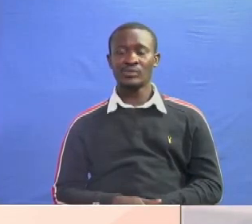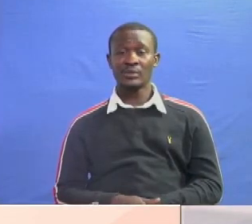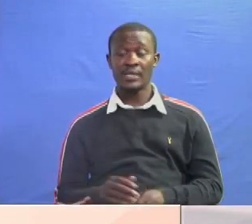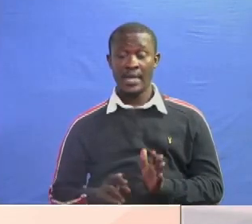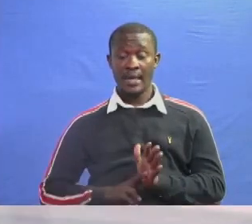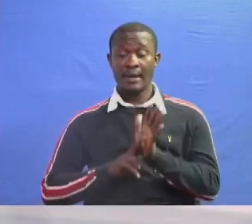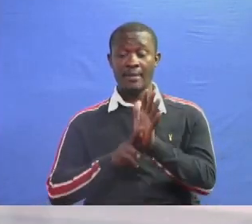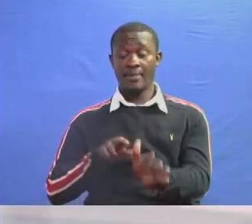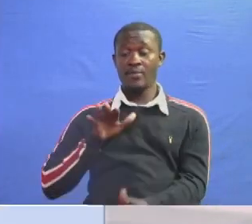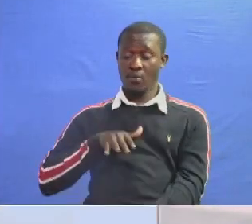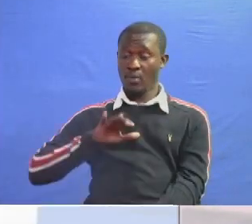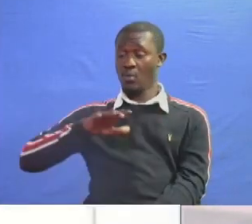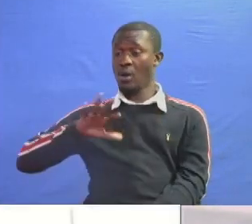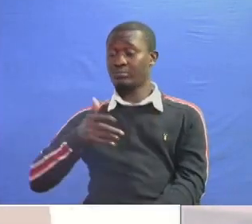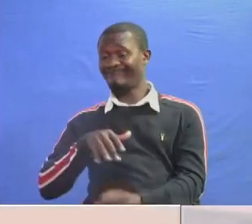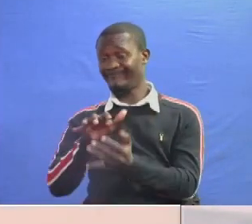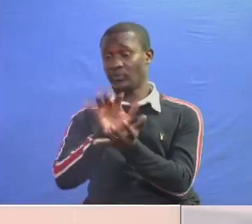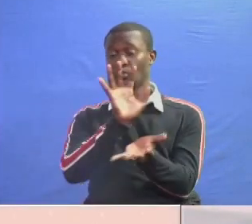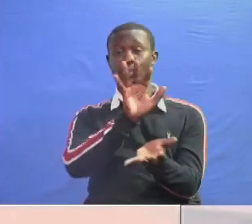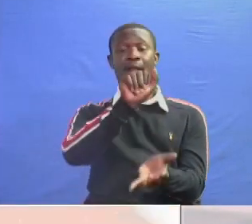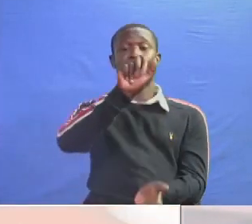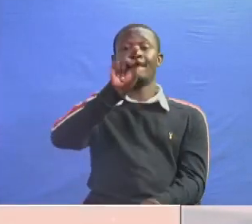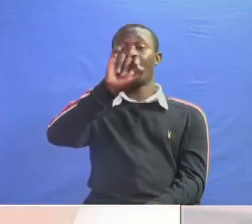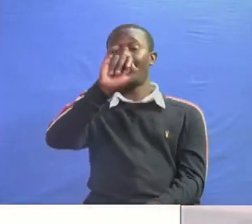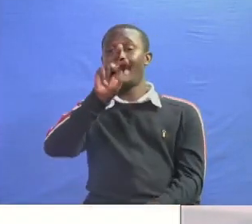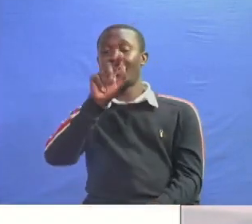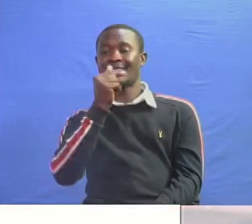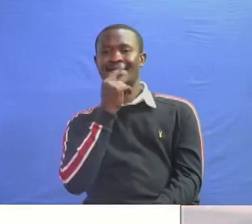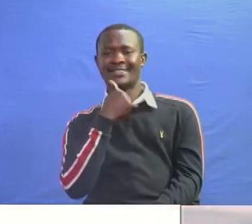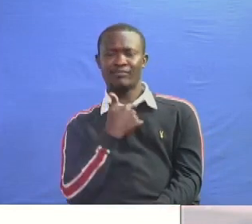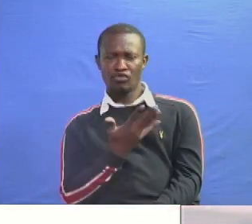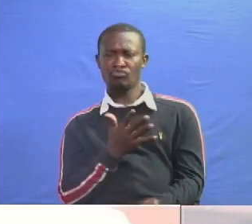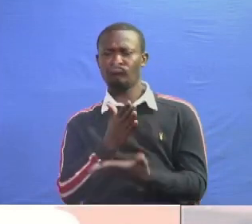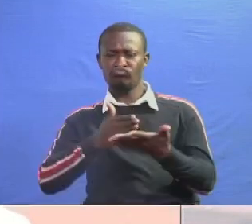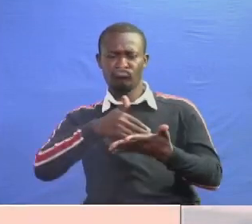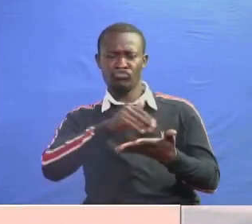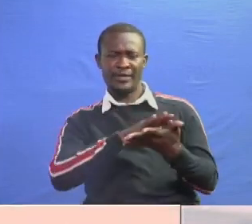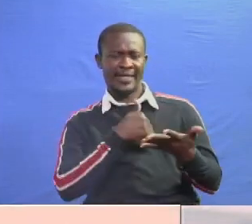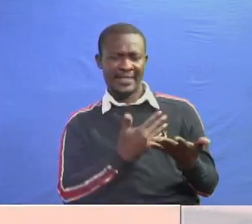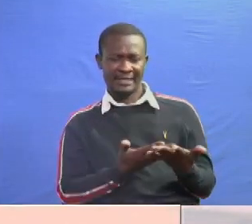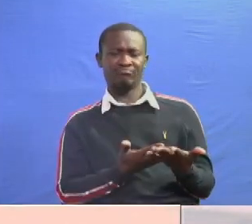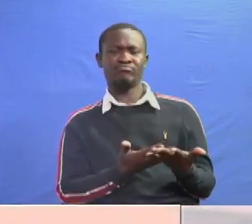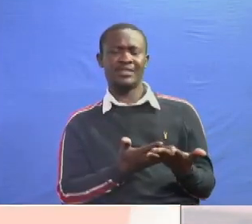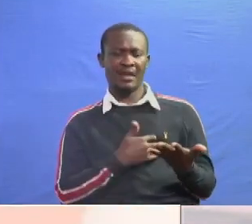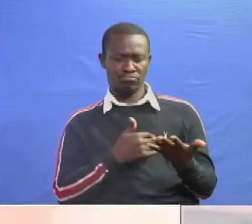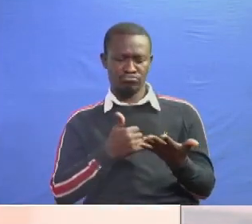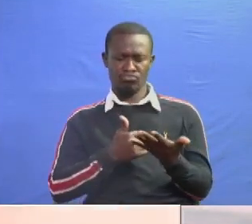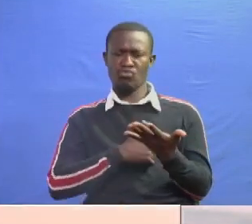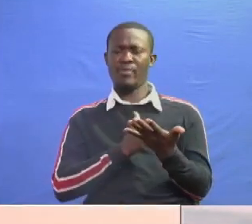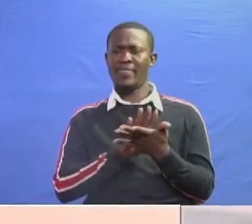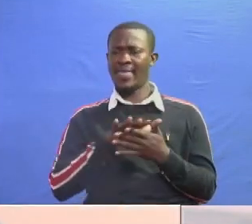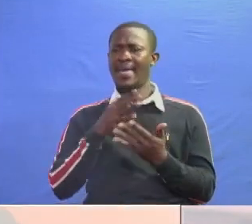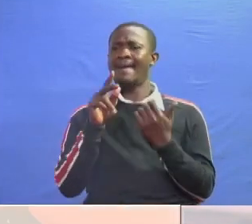Mwakilishi wa wanawake kaunti ya Tana River Aminadika amekosoa ugawaji wa hazina ya kitaifa ya ufadhili kwa